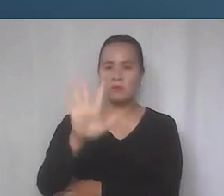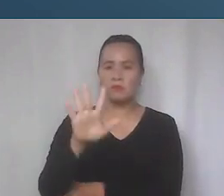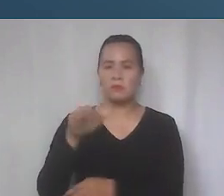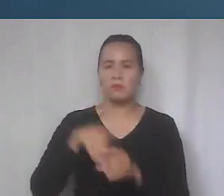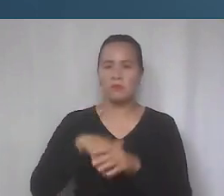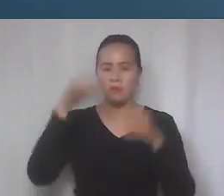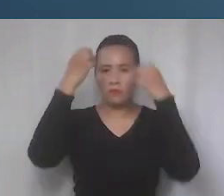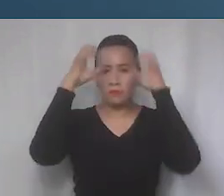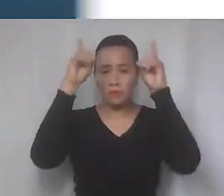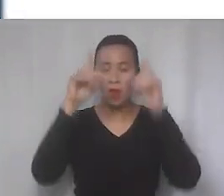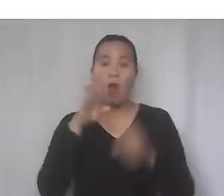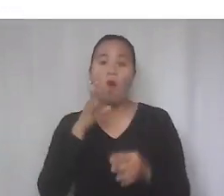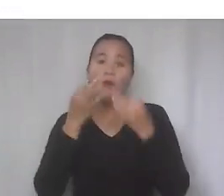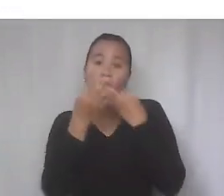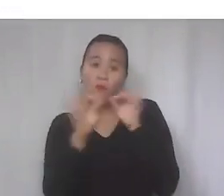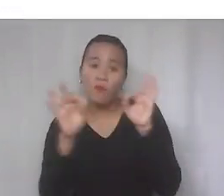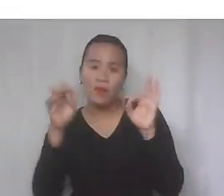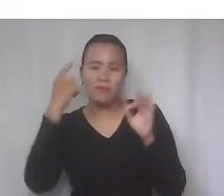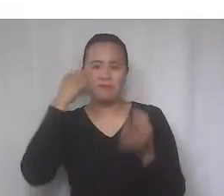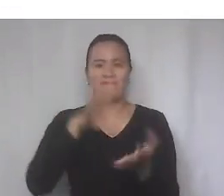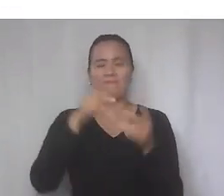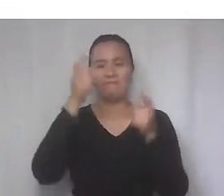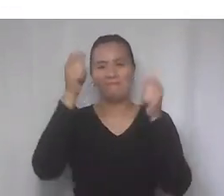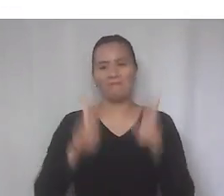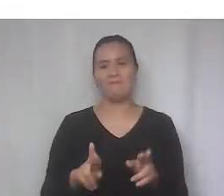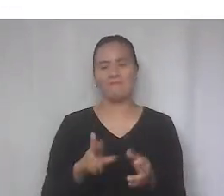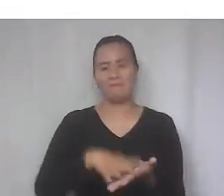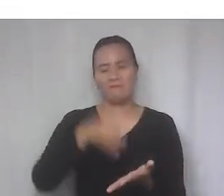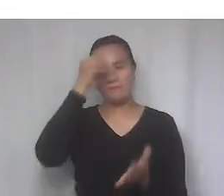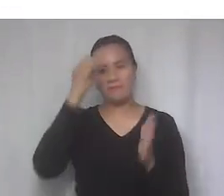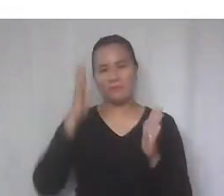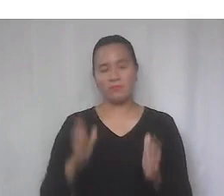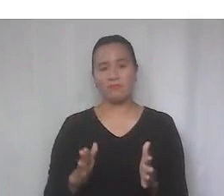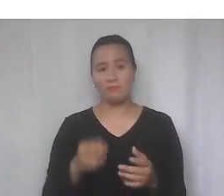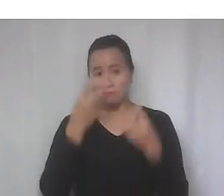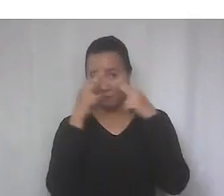teachers and students. Go check it out.